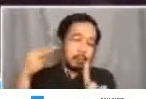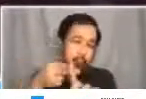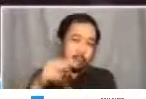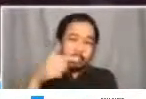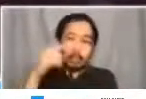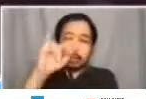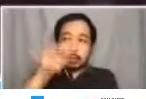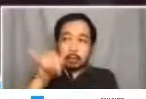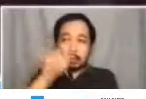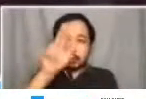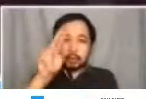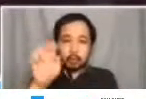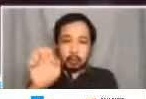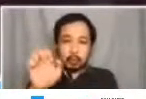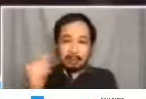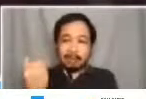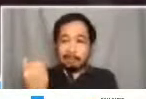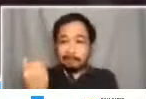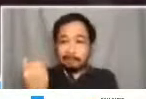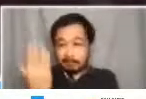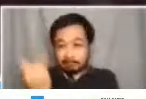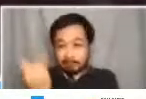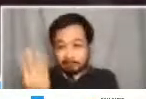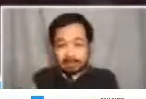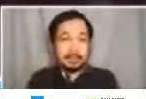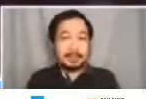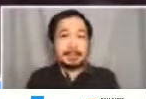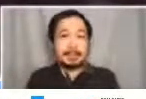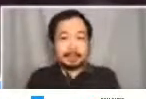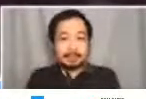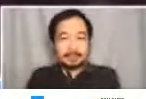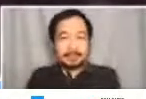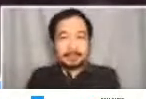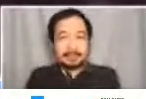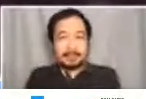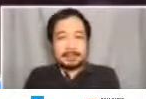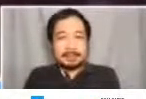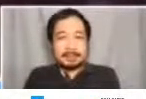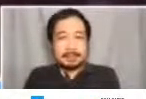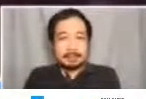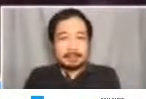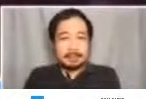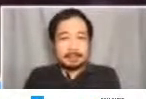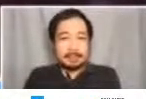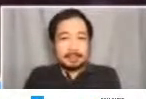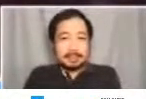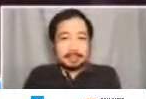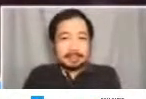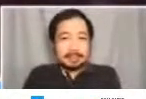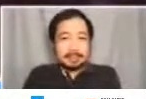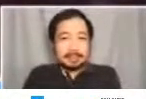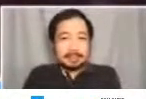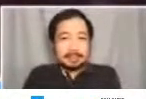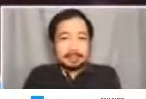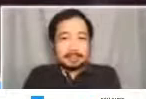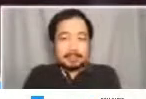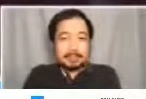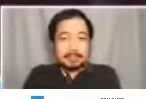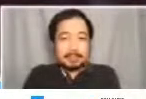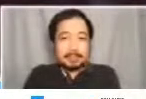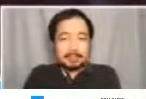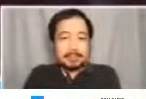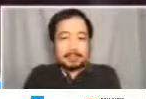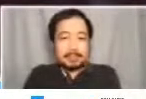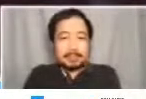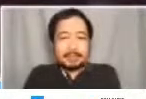mga nag-abot ng tulong gaya ng pamilyang Duterte, Senador Bongbo, Senador Bato de la Rosa, Los